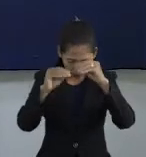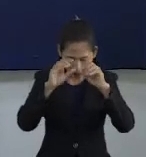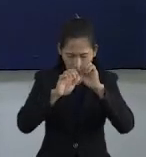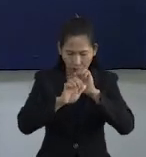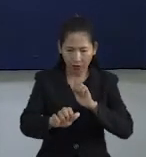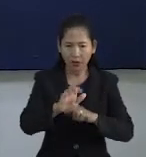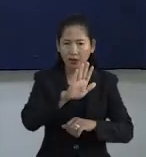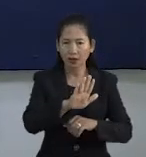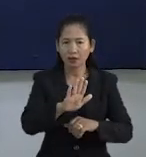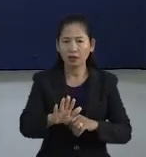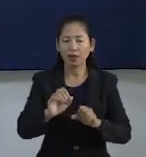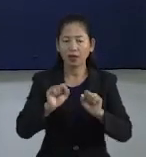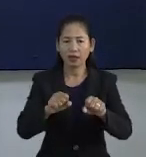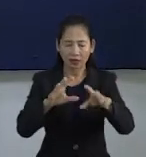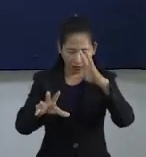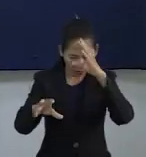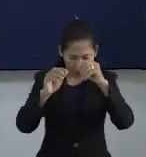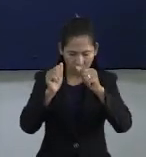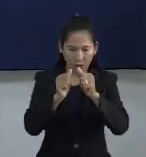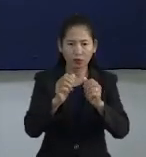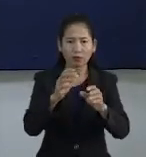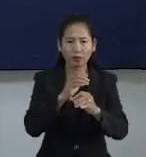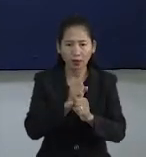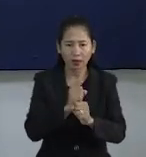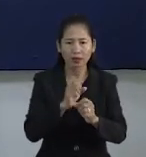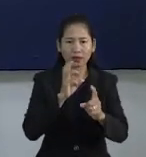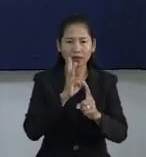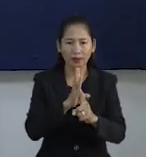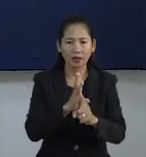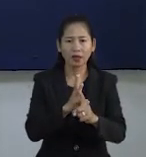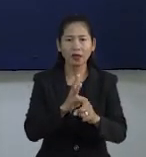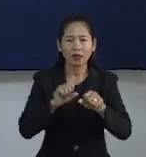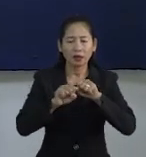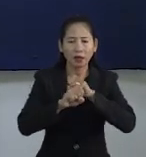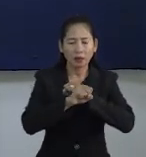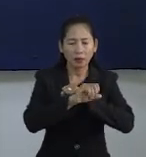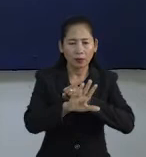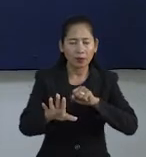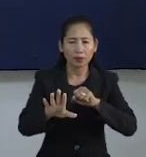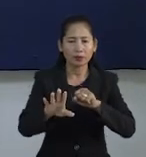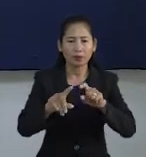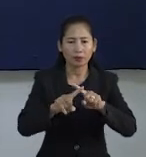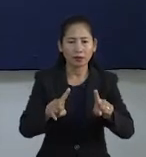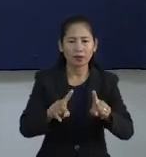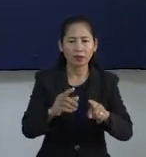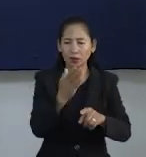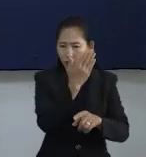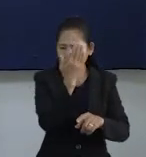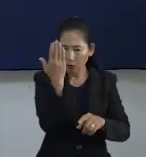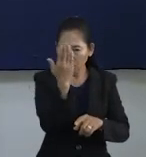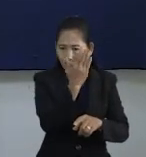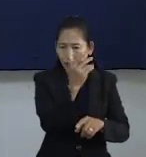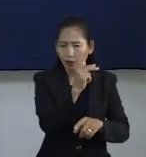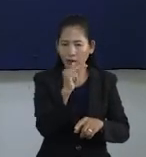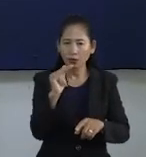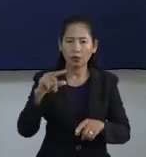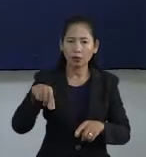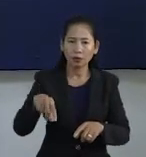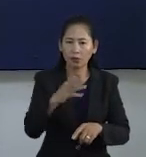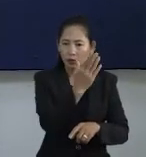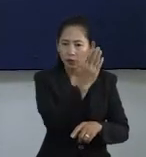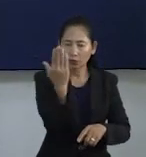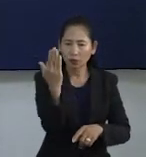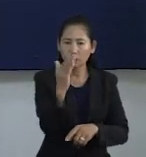ngày có con ọc nếu có ai riêng chỉ môi cứu bạn đây ta mình dạng form sắp sai xem xếng đôi chia tu tu tơ tơ có phí tu